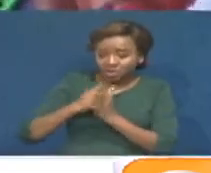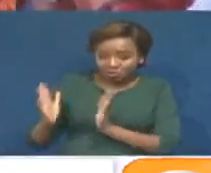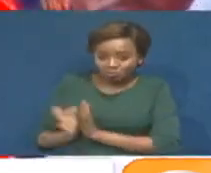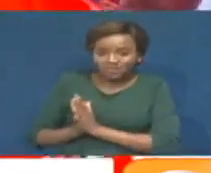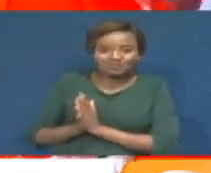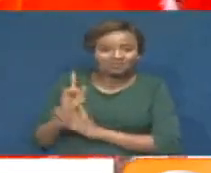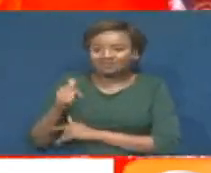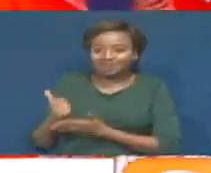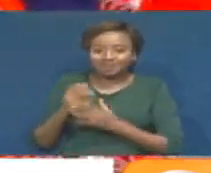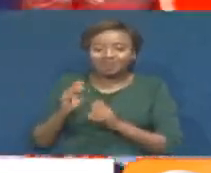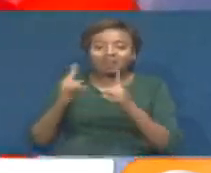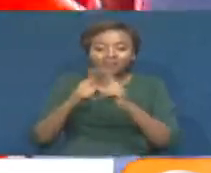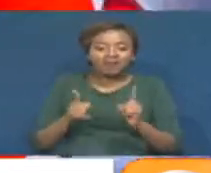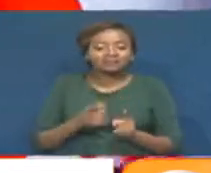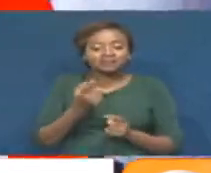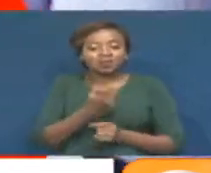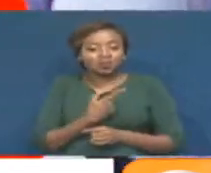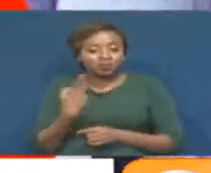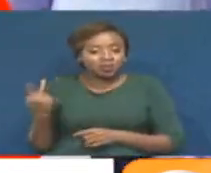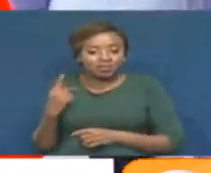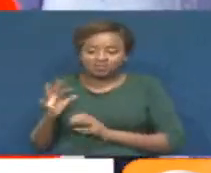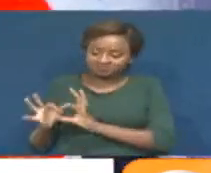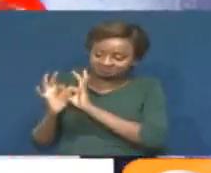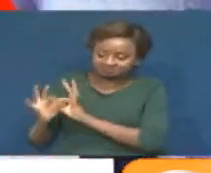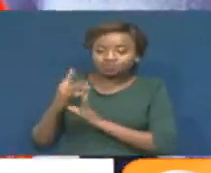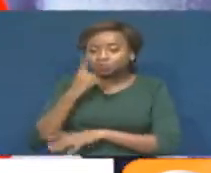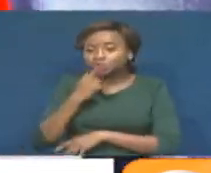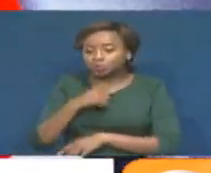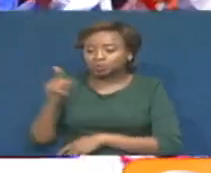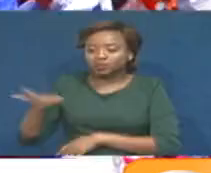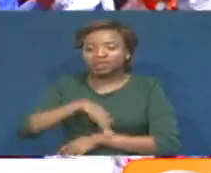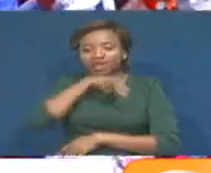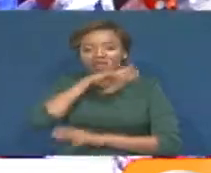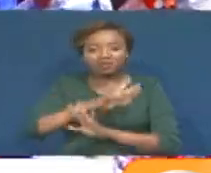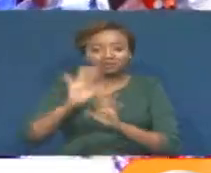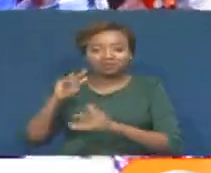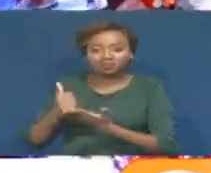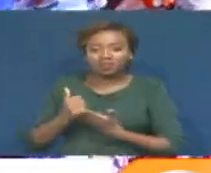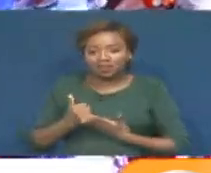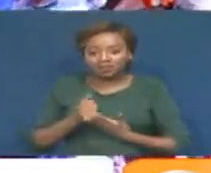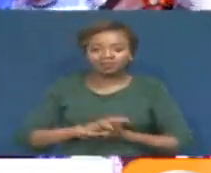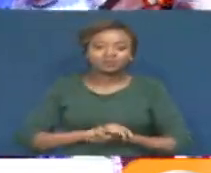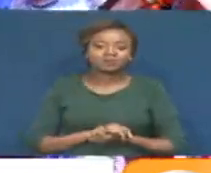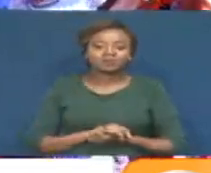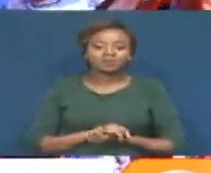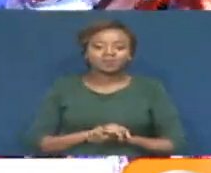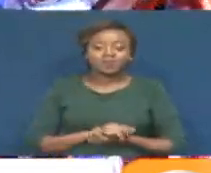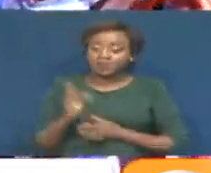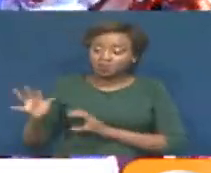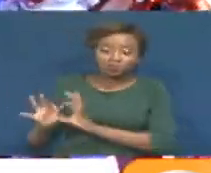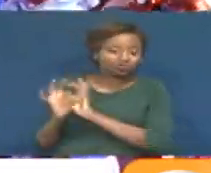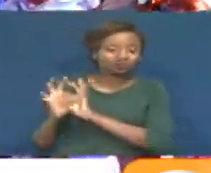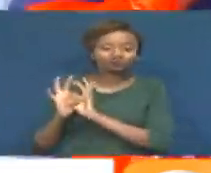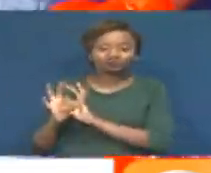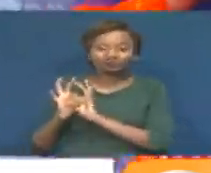mzaliwa naye. Na sisi mzaliwa naye ni baba Raila Odinga, hatuachi